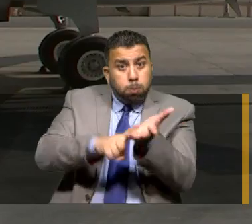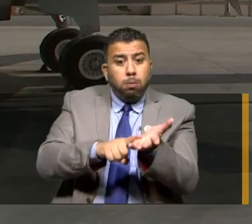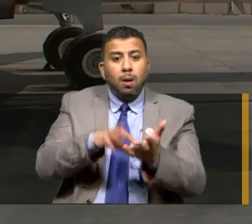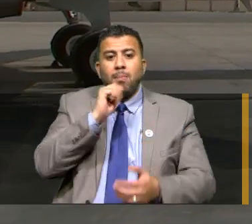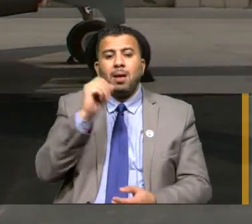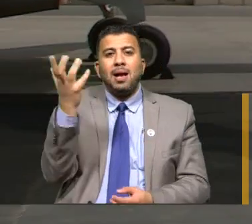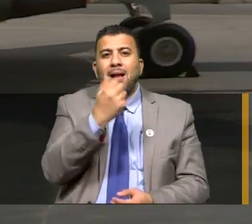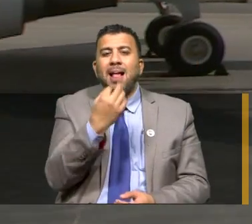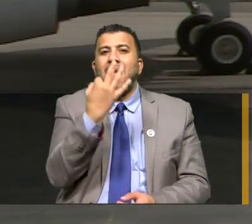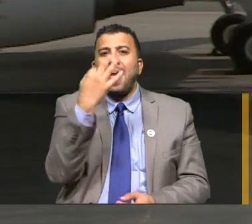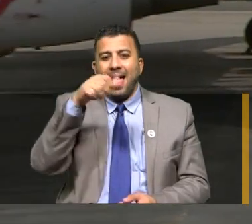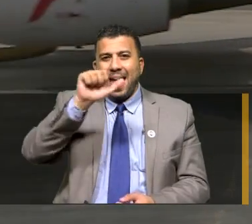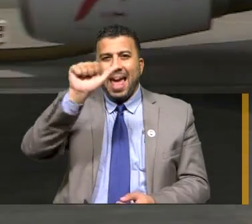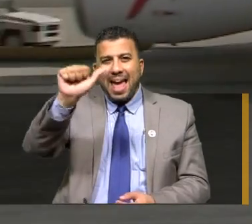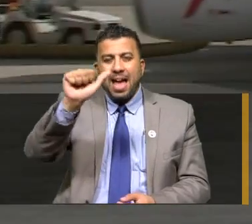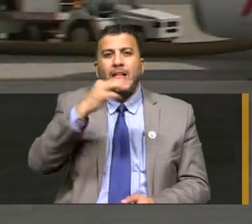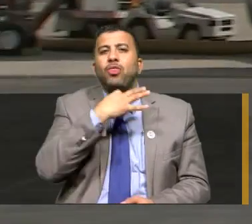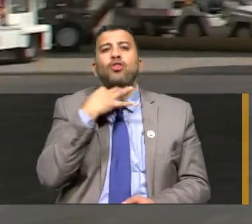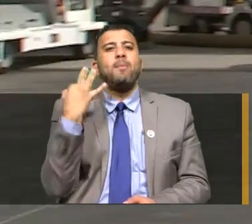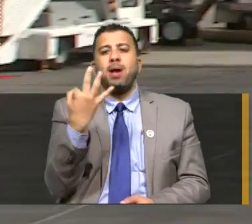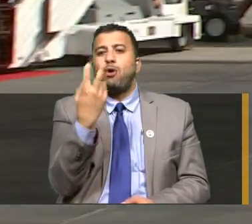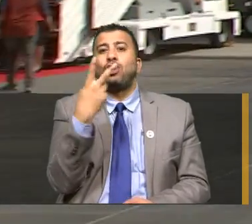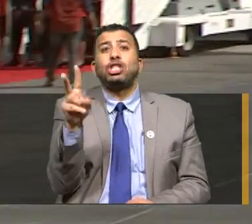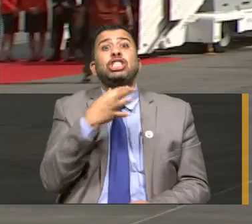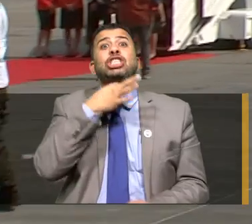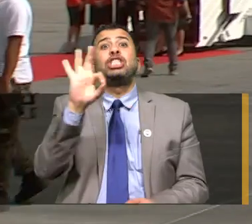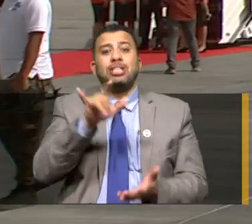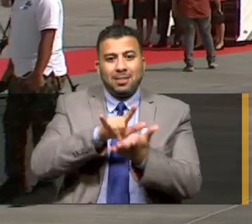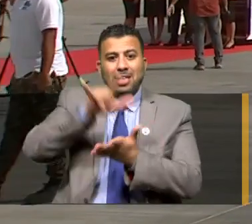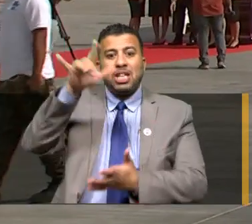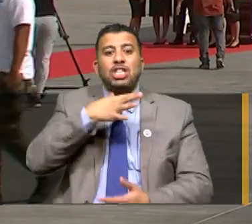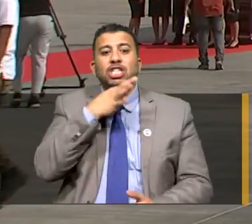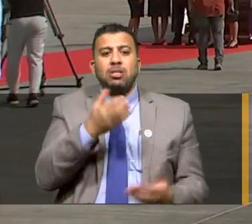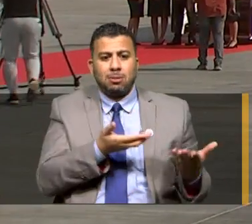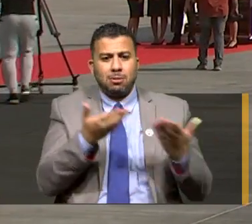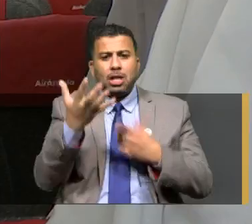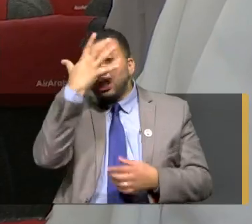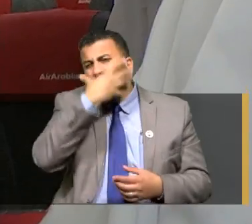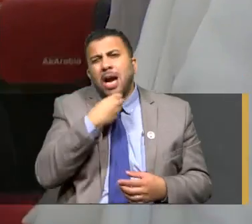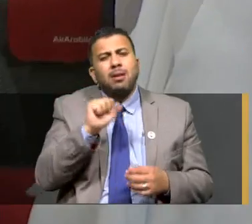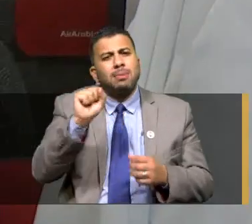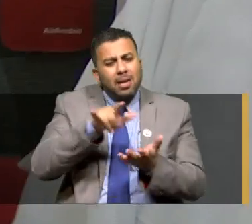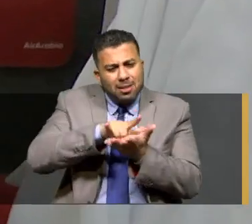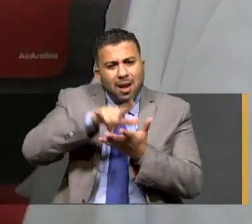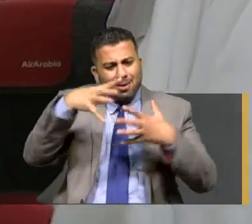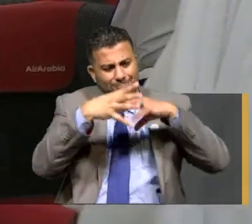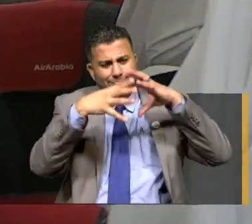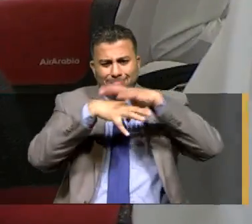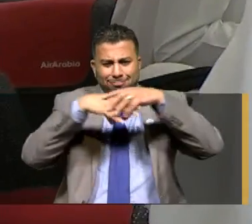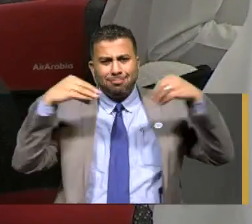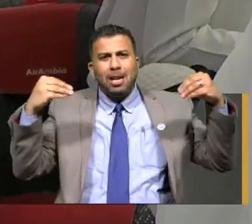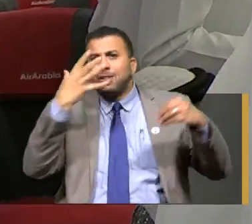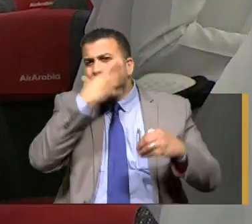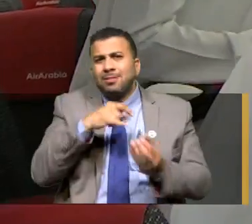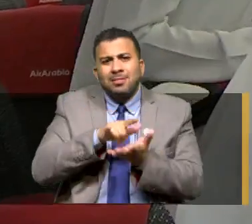الإيرباص A320 بحلتها الجديدة، حيث اطلع الضيوف على شكل ومضمون الهوية الجديدة بما